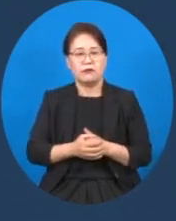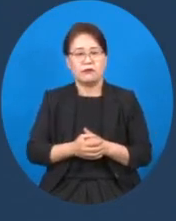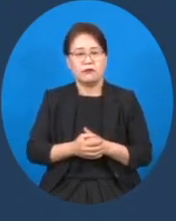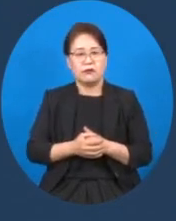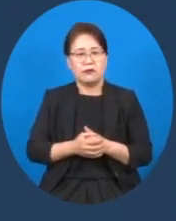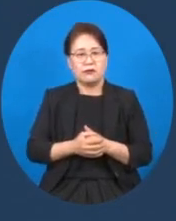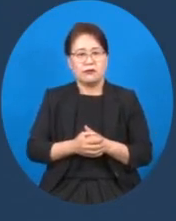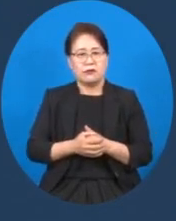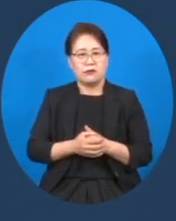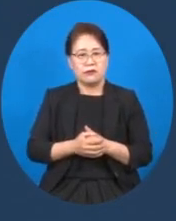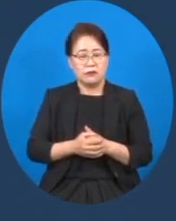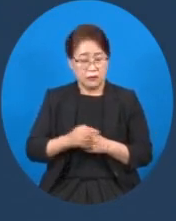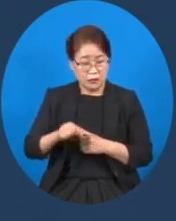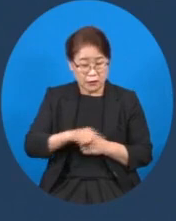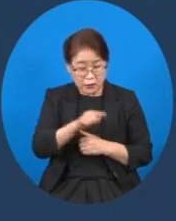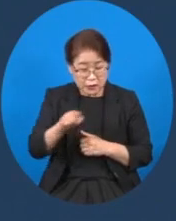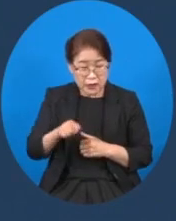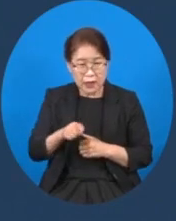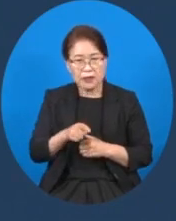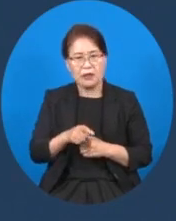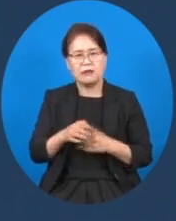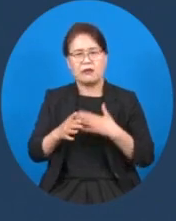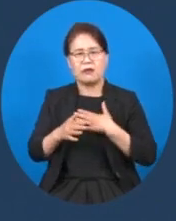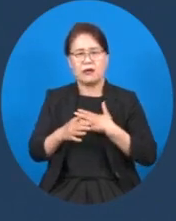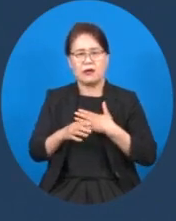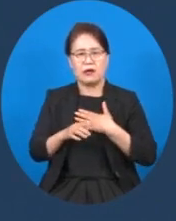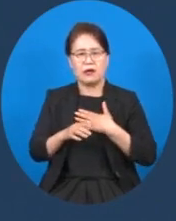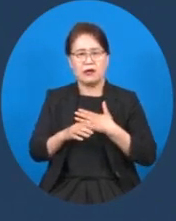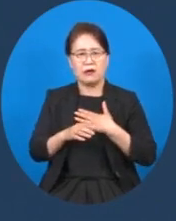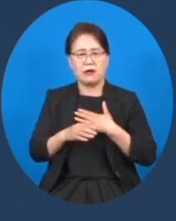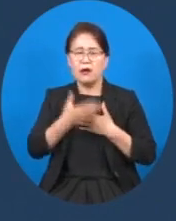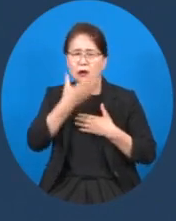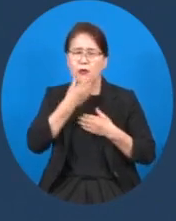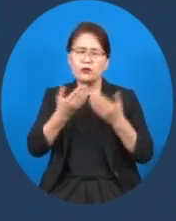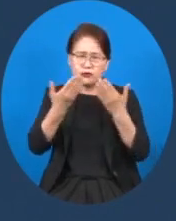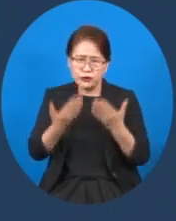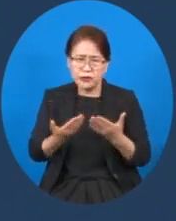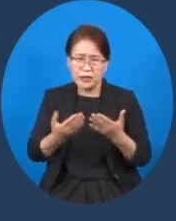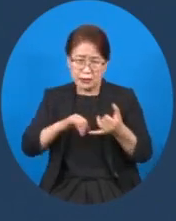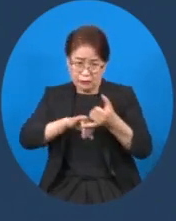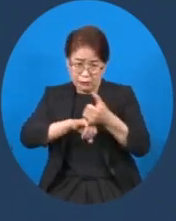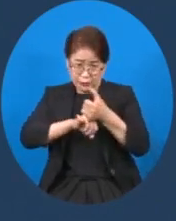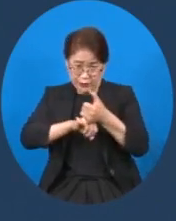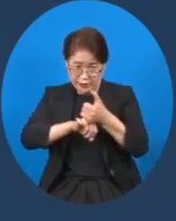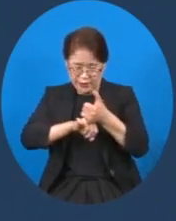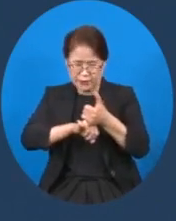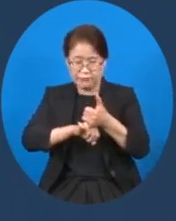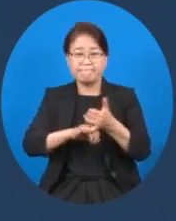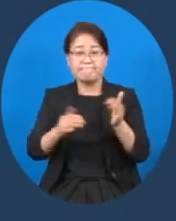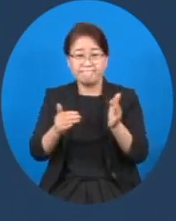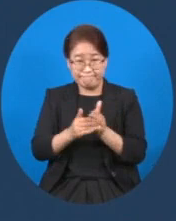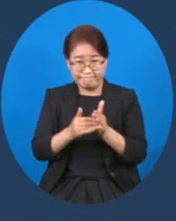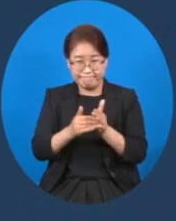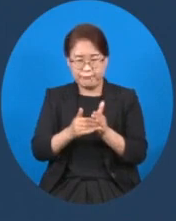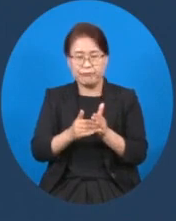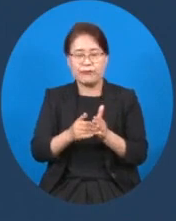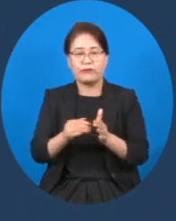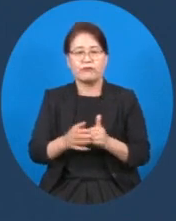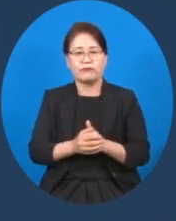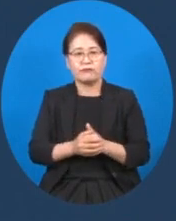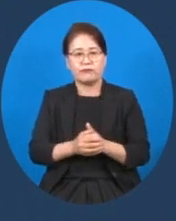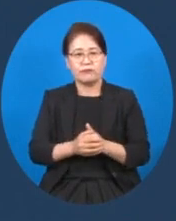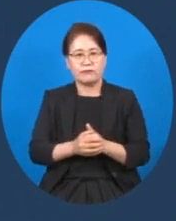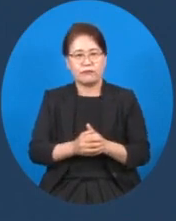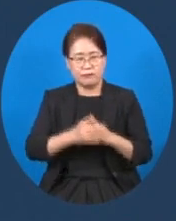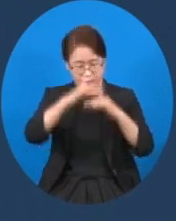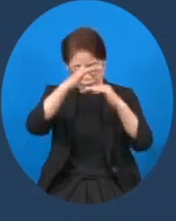여호와를 경외하는 자에게 내가 이런 이런 복을 주시겠다라고 약속을 하셨어요. 본문